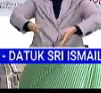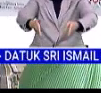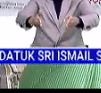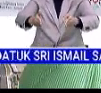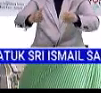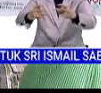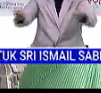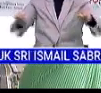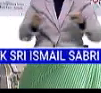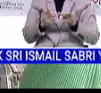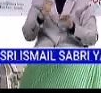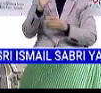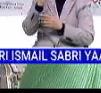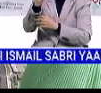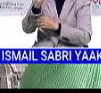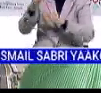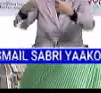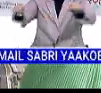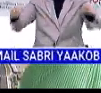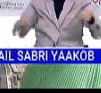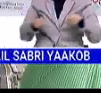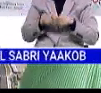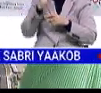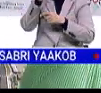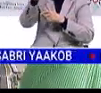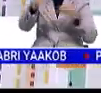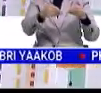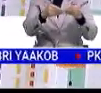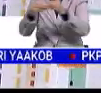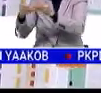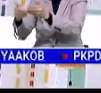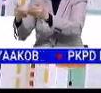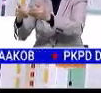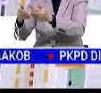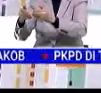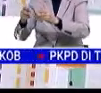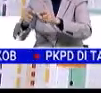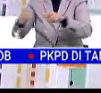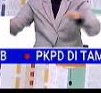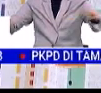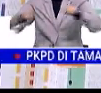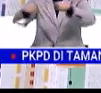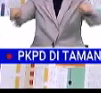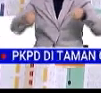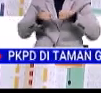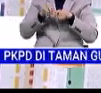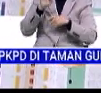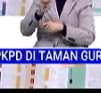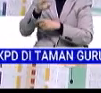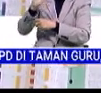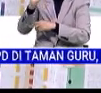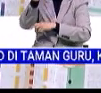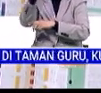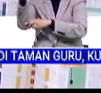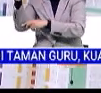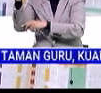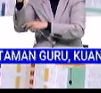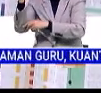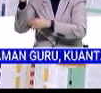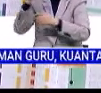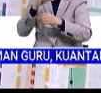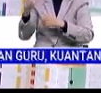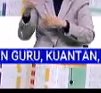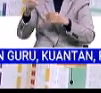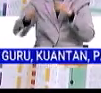kawasan sekitar tujuh tasik akan dipanjangkan sehingga ke Taman Eko Rimba Kuala Lumpur yang menjadikan jarak